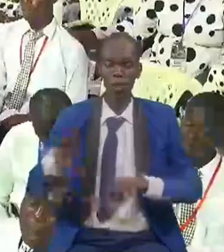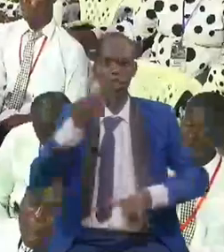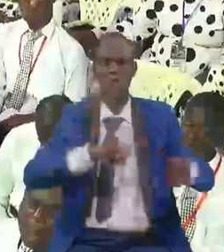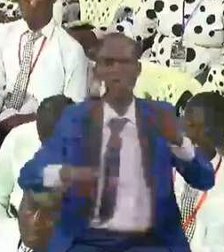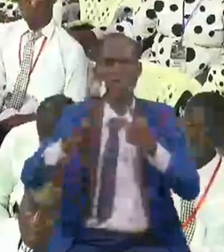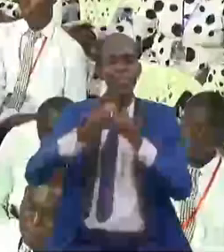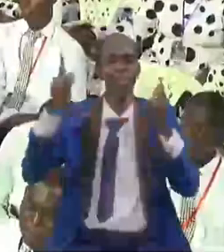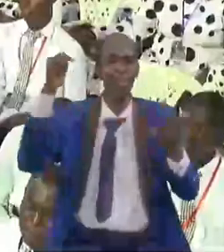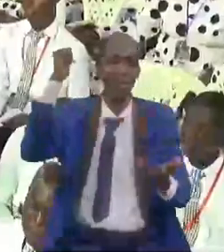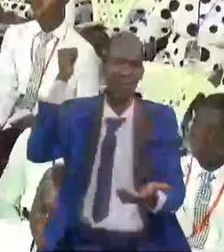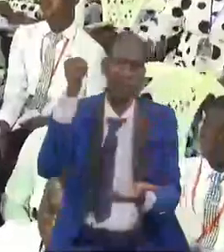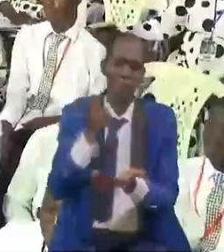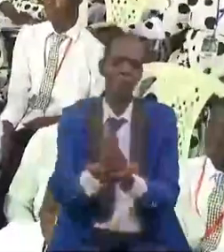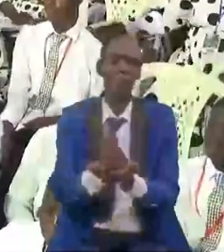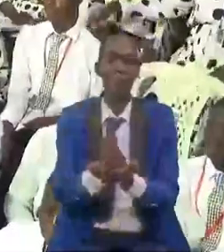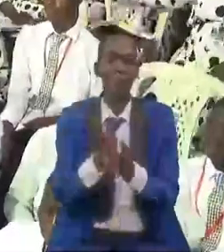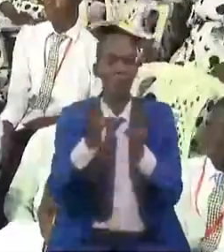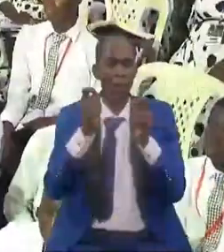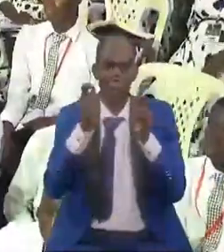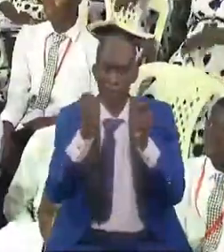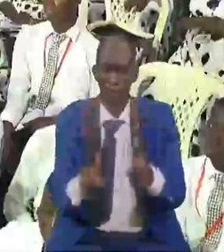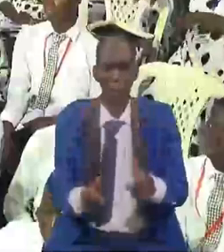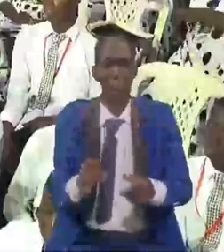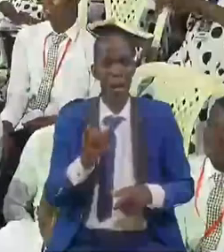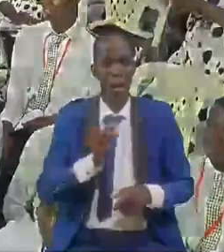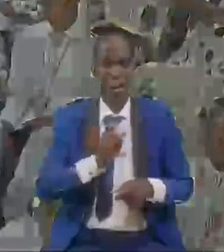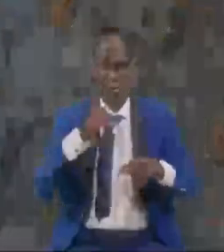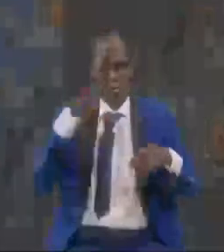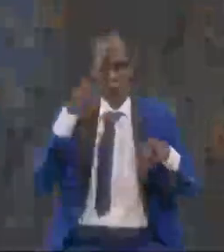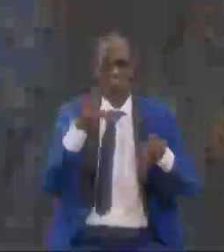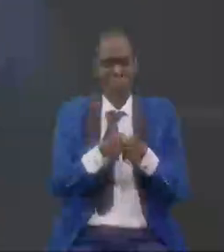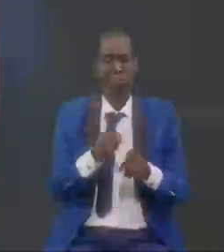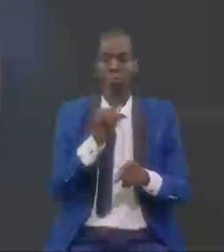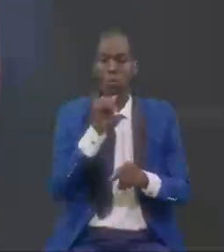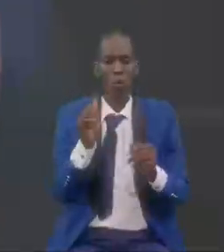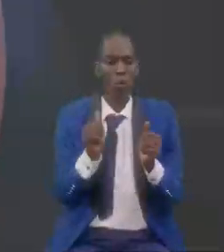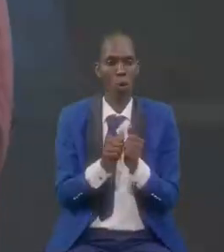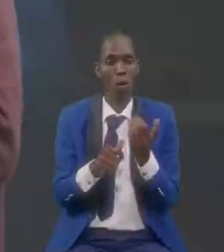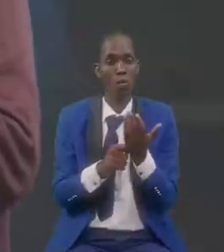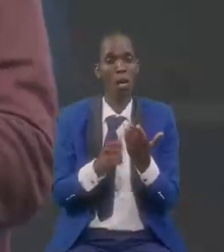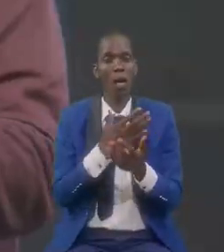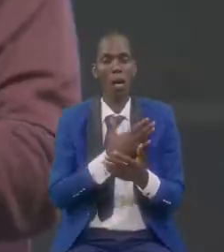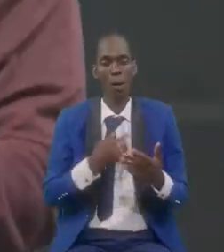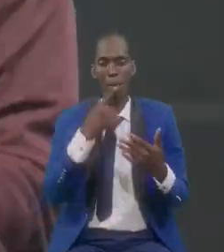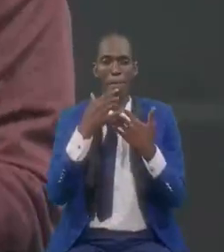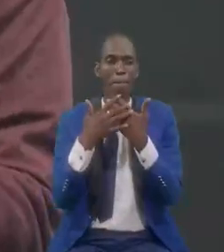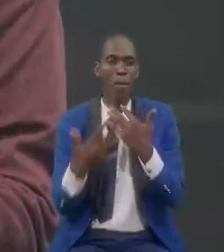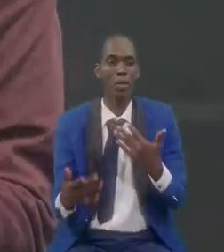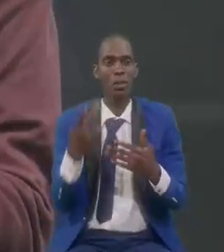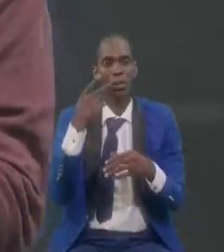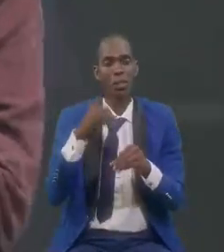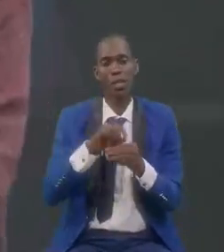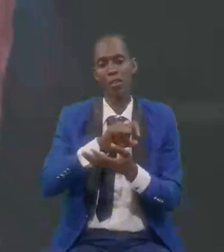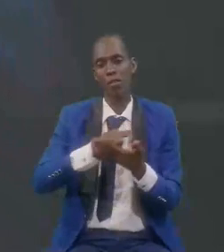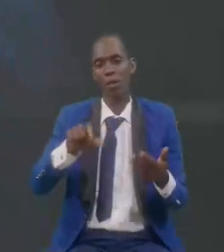amen. Et aussitôt, je ne consultais ni la chair ni le sang. Verset 23. Verset